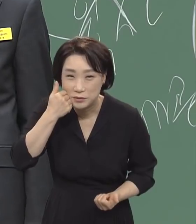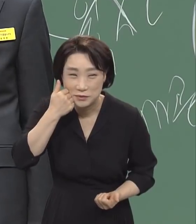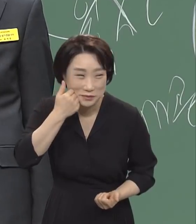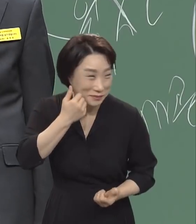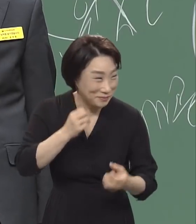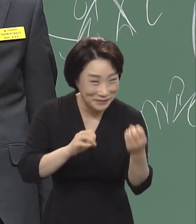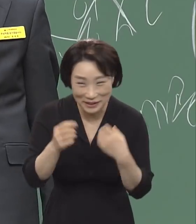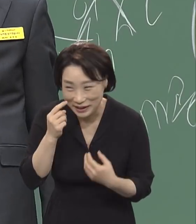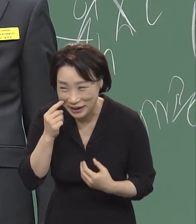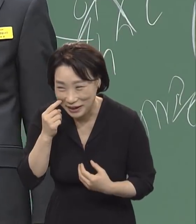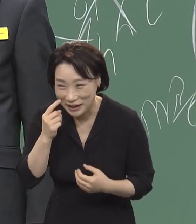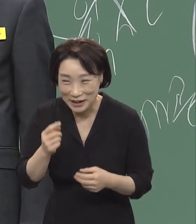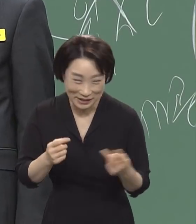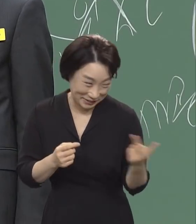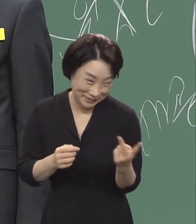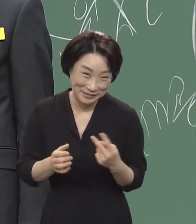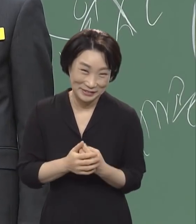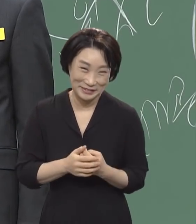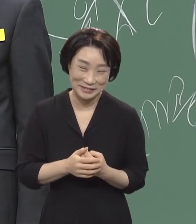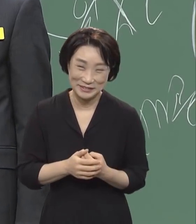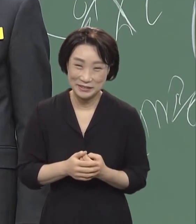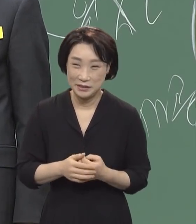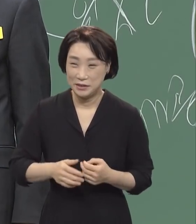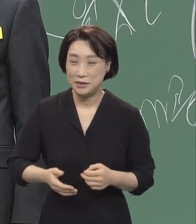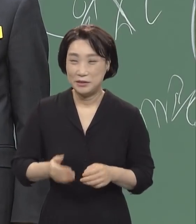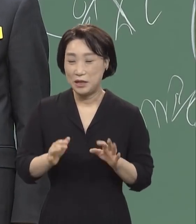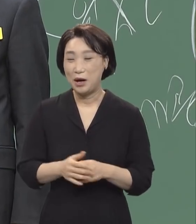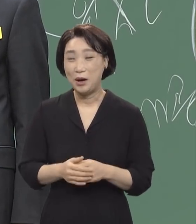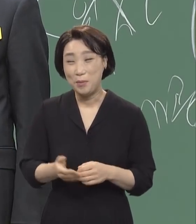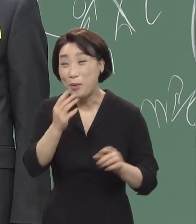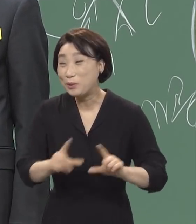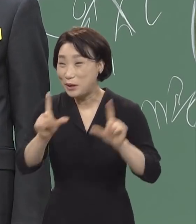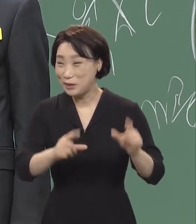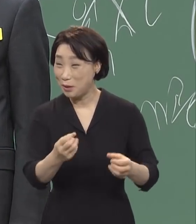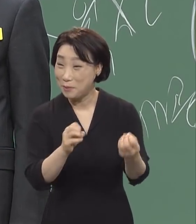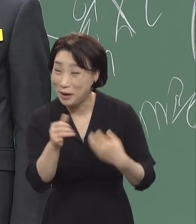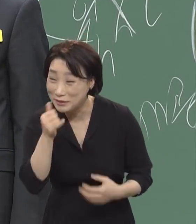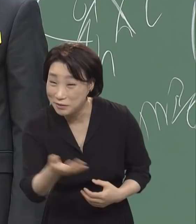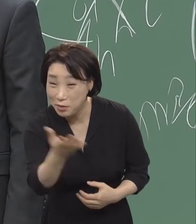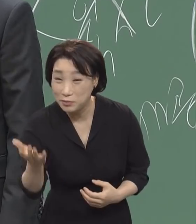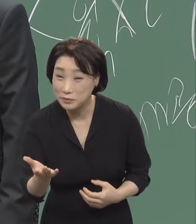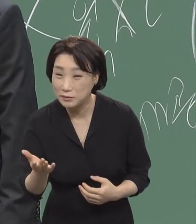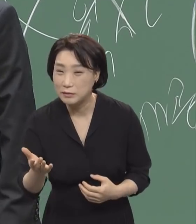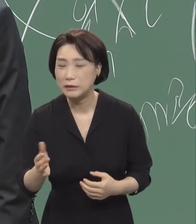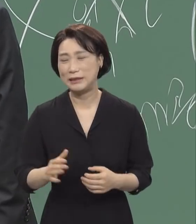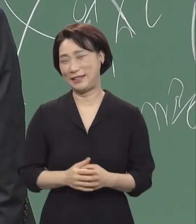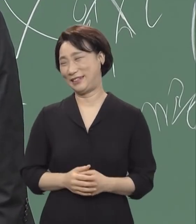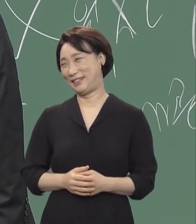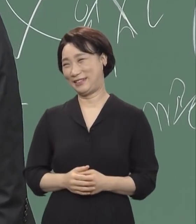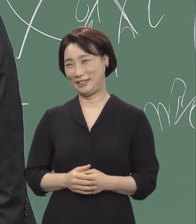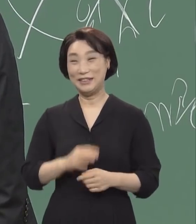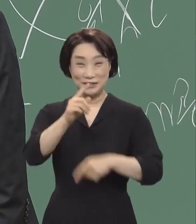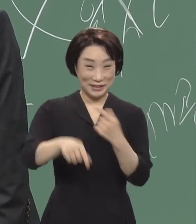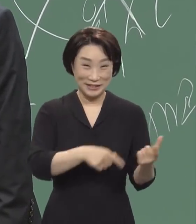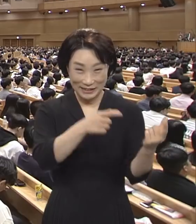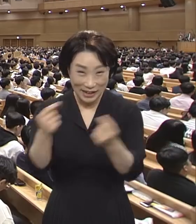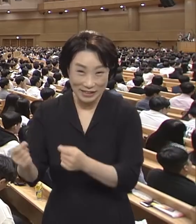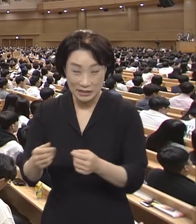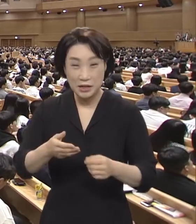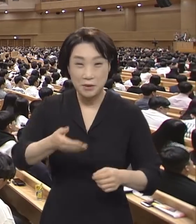말해보세요. 누가 사라지겠나. 먹고 산다면서. 다같이 따라서 먹을수록